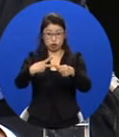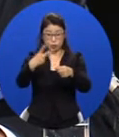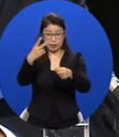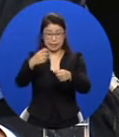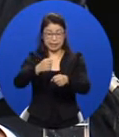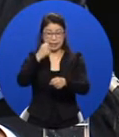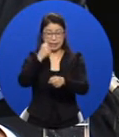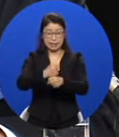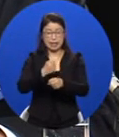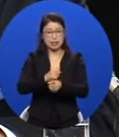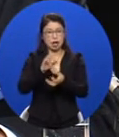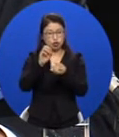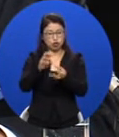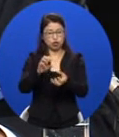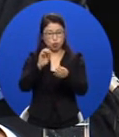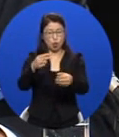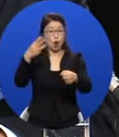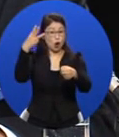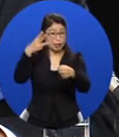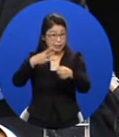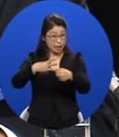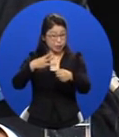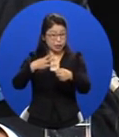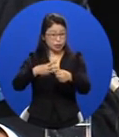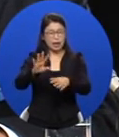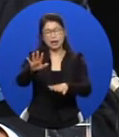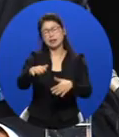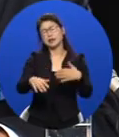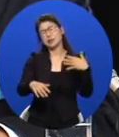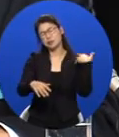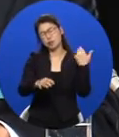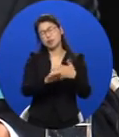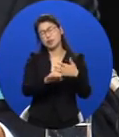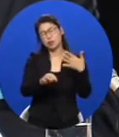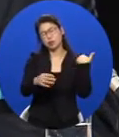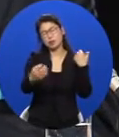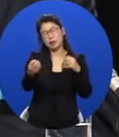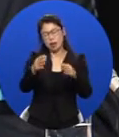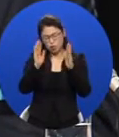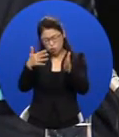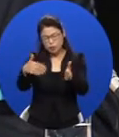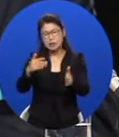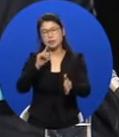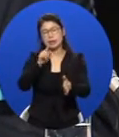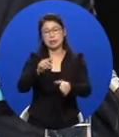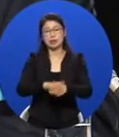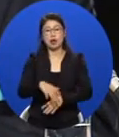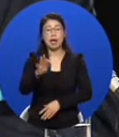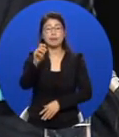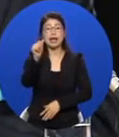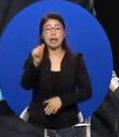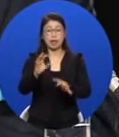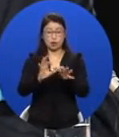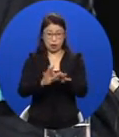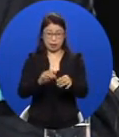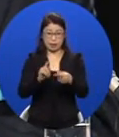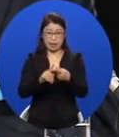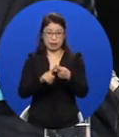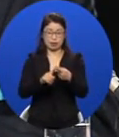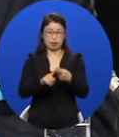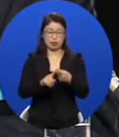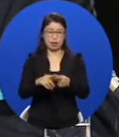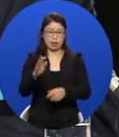생산 유통의 문제, 세 번째로는 잠깐만. 예. 아니 모르면 모른다고 하세요. 공부를 안 했다고 하십시오. FTA에 대해서